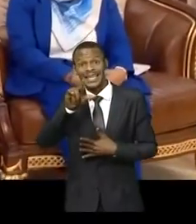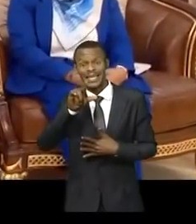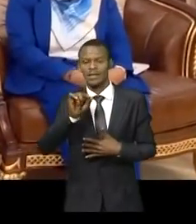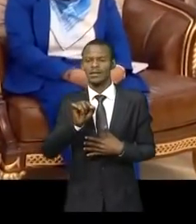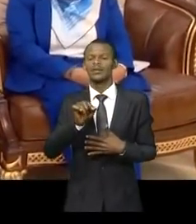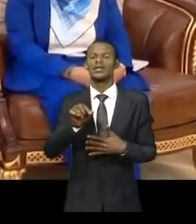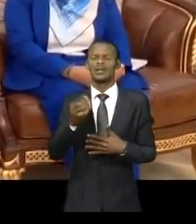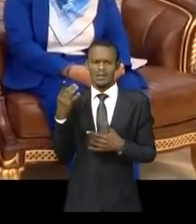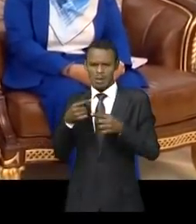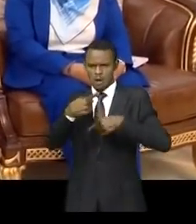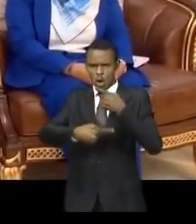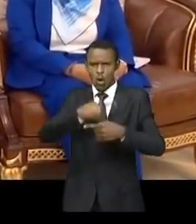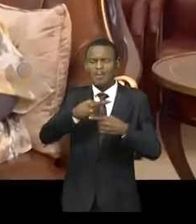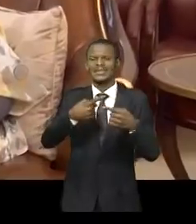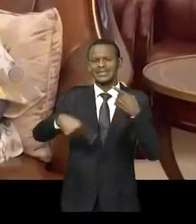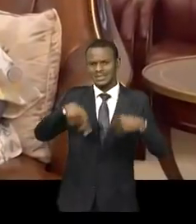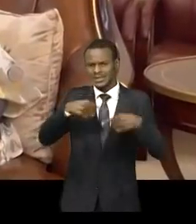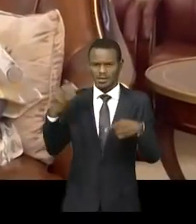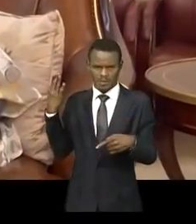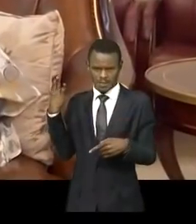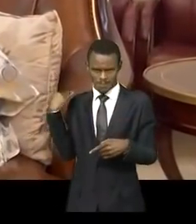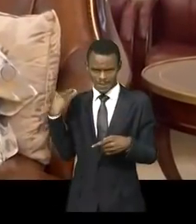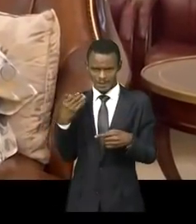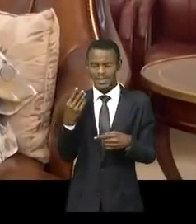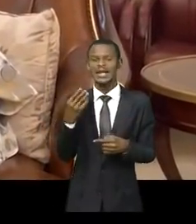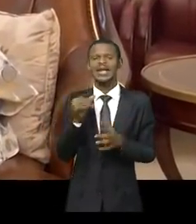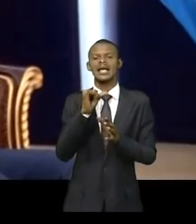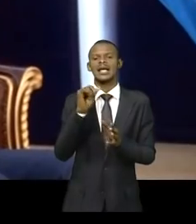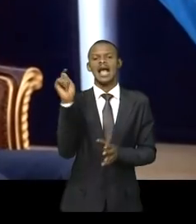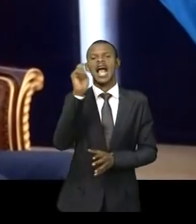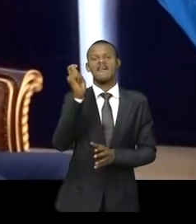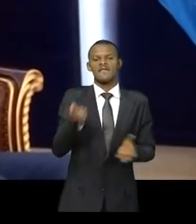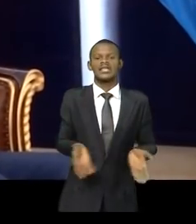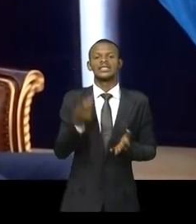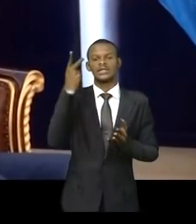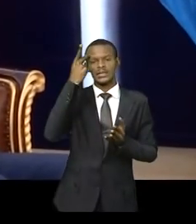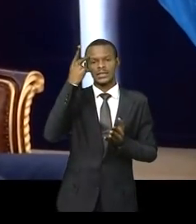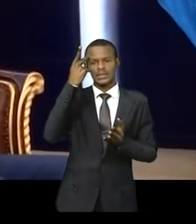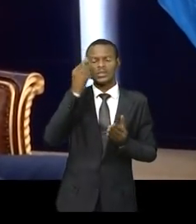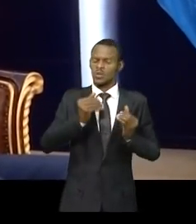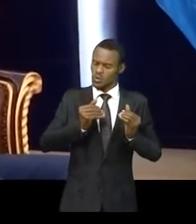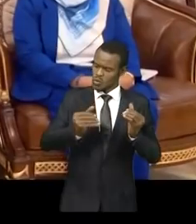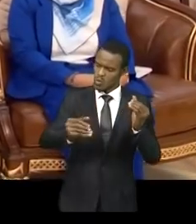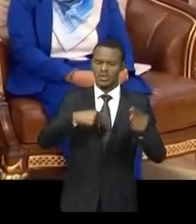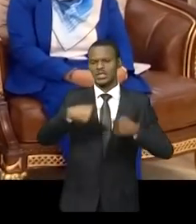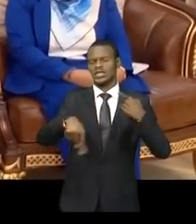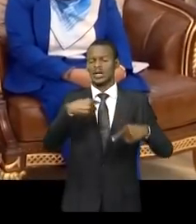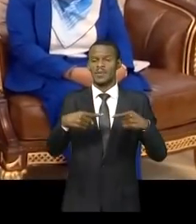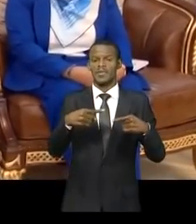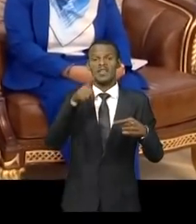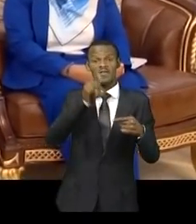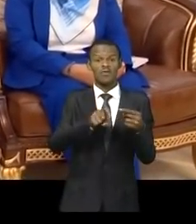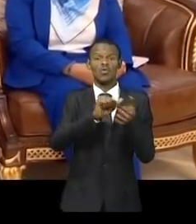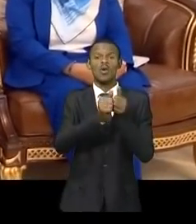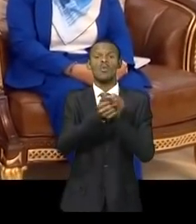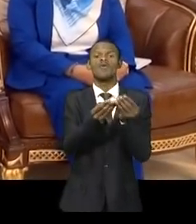à Kinshasa au début du mois d'avril. Puisqu'il faut à tout prix sortir de l'impasse, la démarche du président